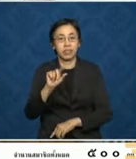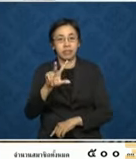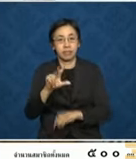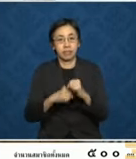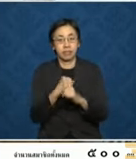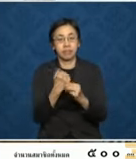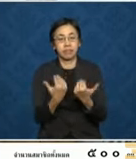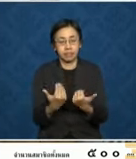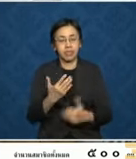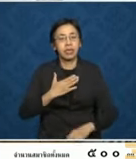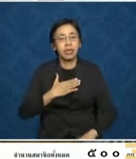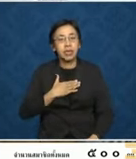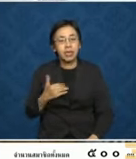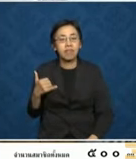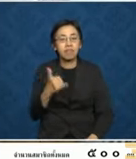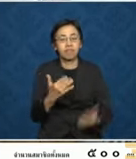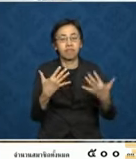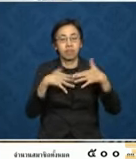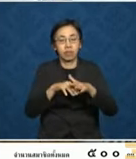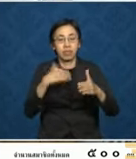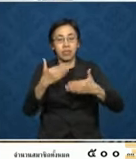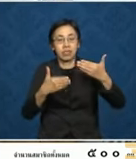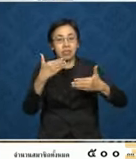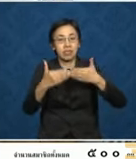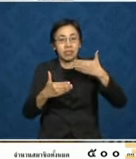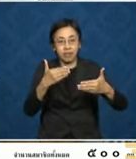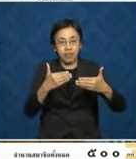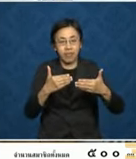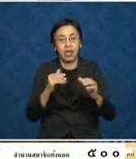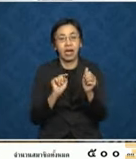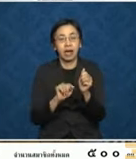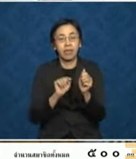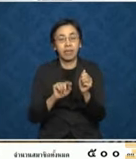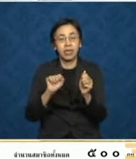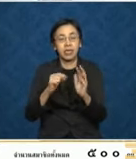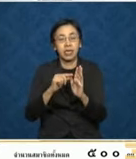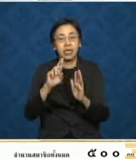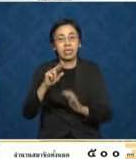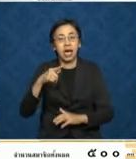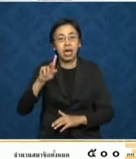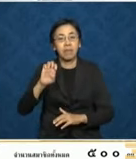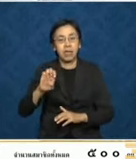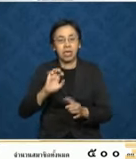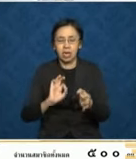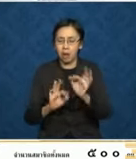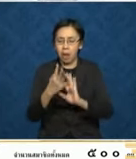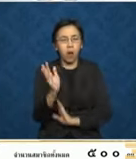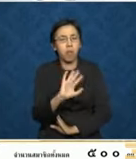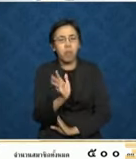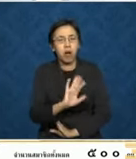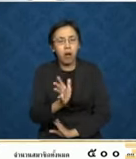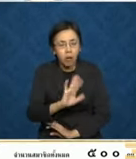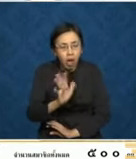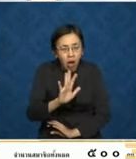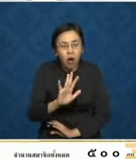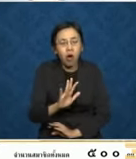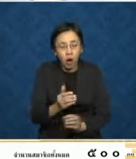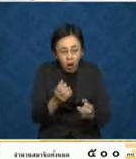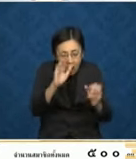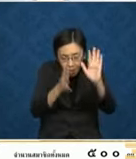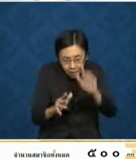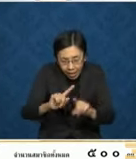าเนี่ยดิฉันได้มีโอกาสเข้าร่วมกิจกรรม Kick Off อำเภอสารพีไม่เผาเราทำปุ๋ยซึ่งเป็นกิจกรรมนำร่องภาย